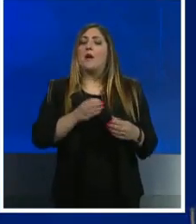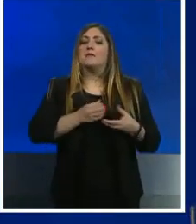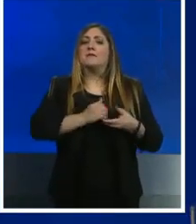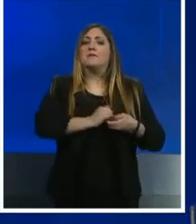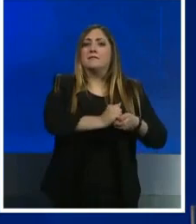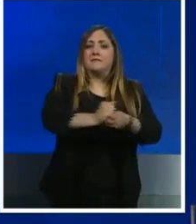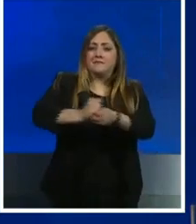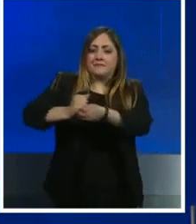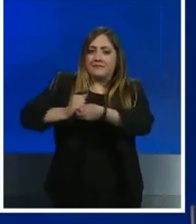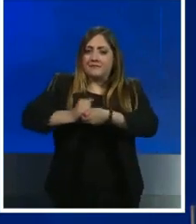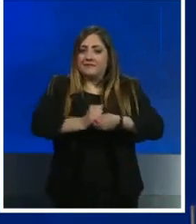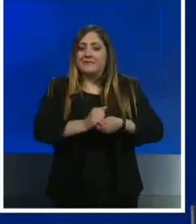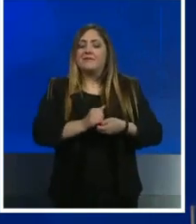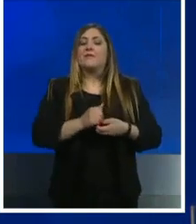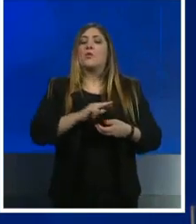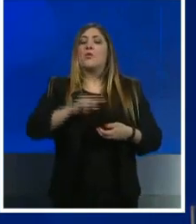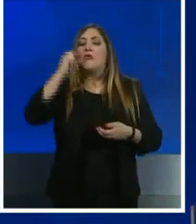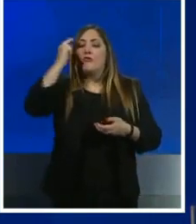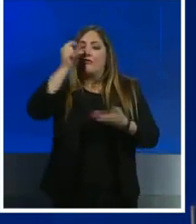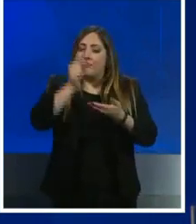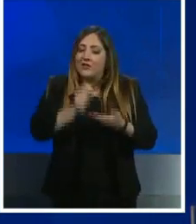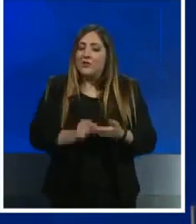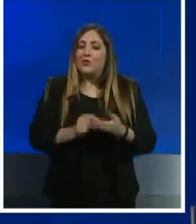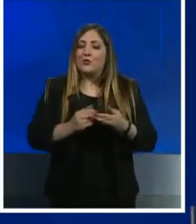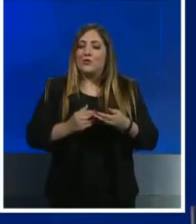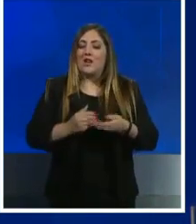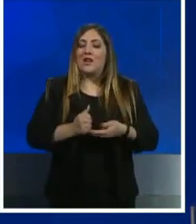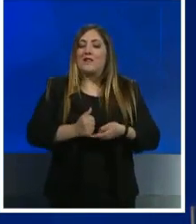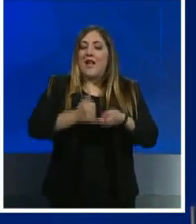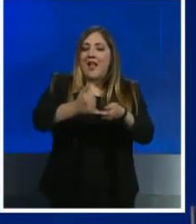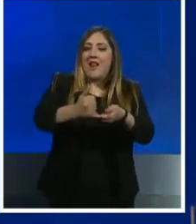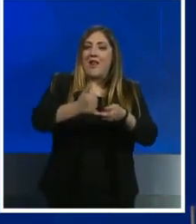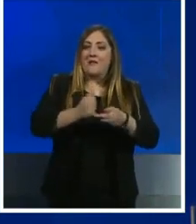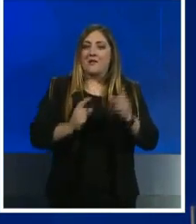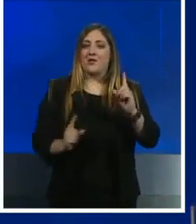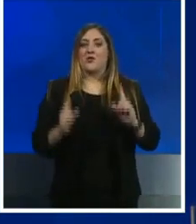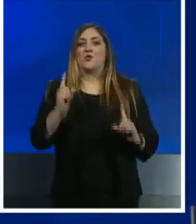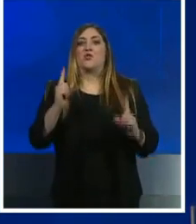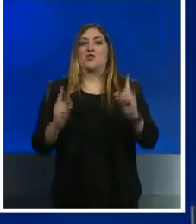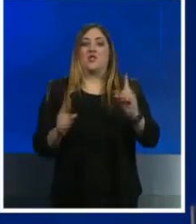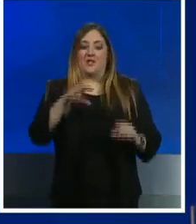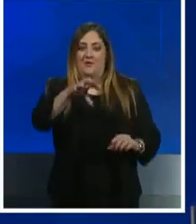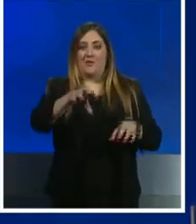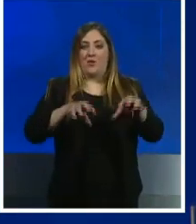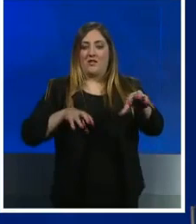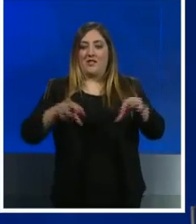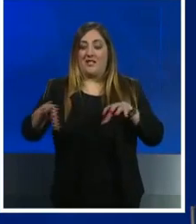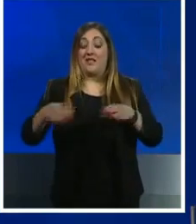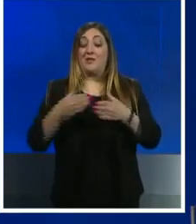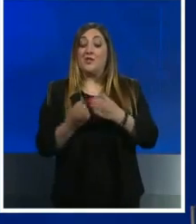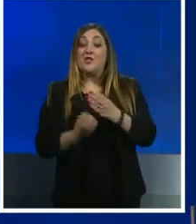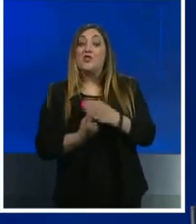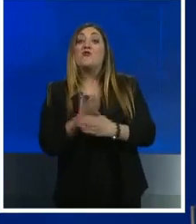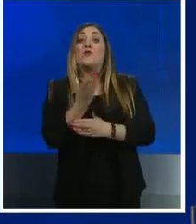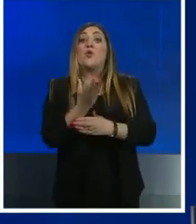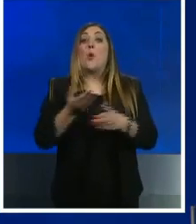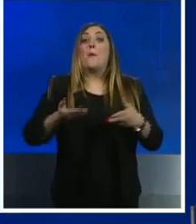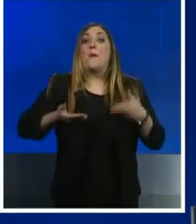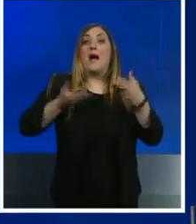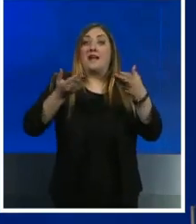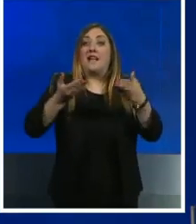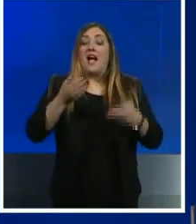kooperazzjoni u anke fiduċja bejn l-istess popli biex bekk ikun hemm progress,